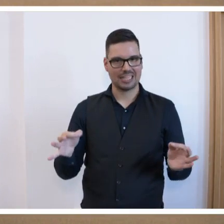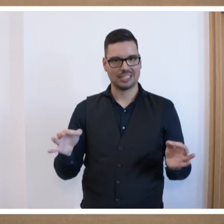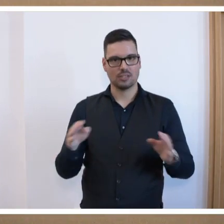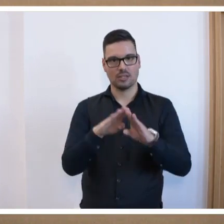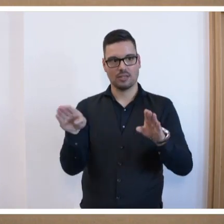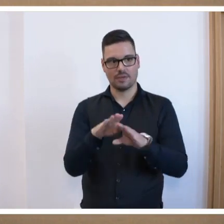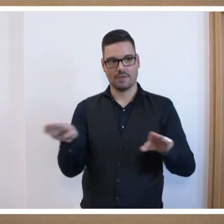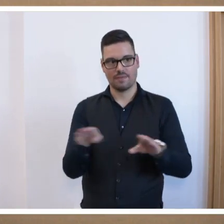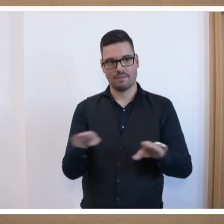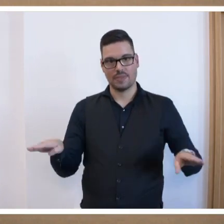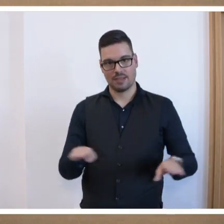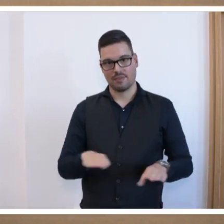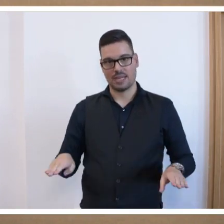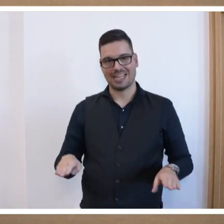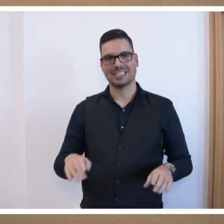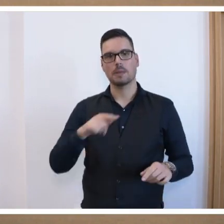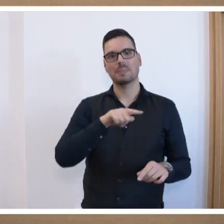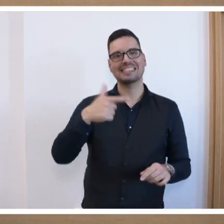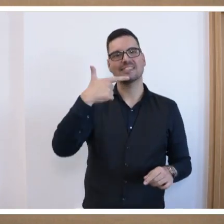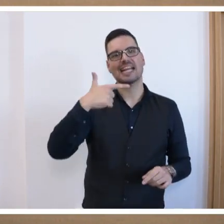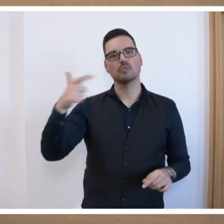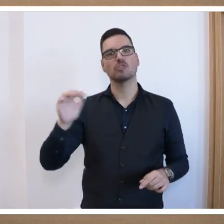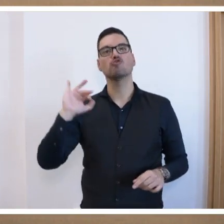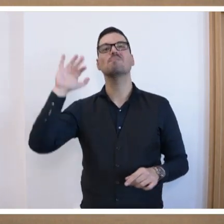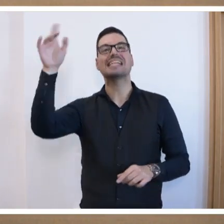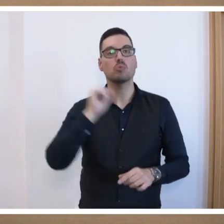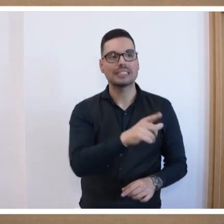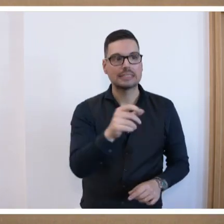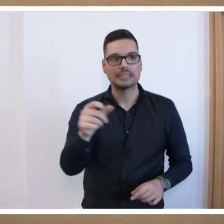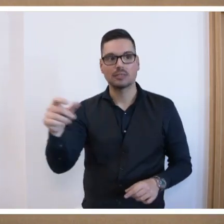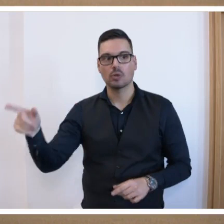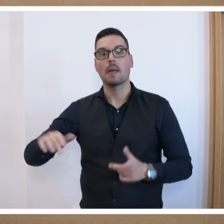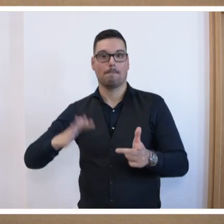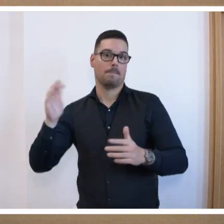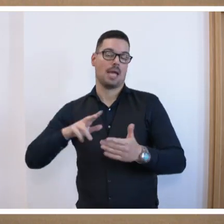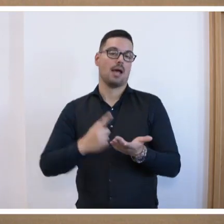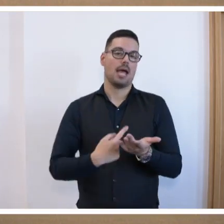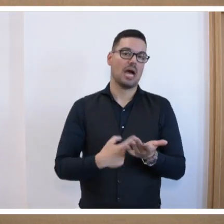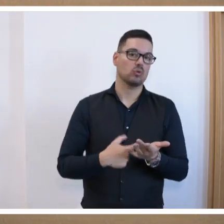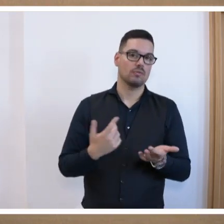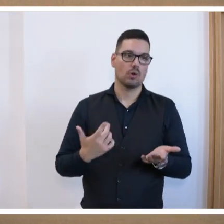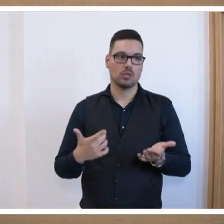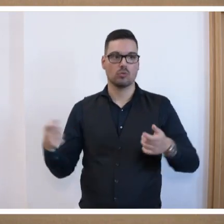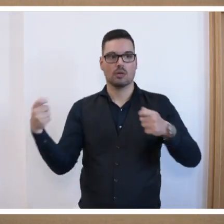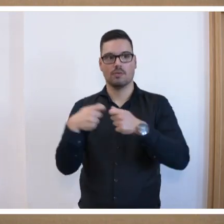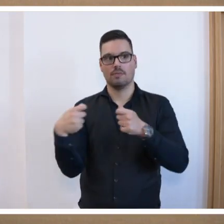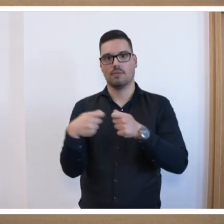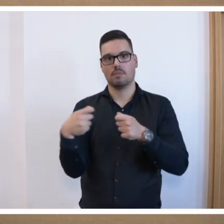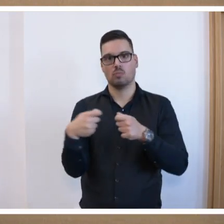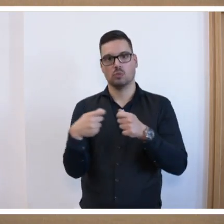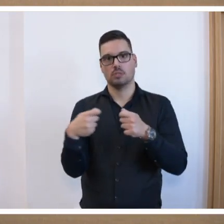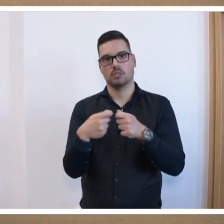zu 22 Millionen Sendungen, bedeuten natürlich auch immer größere logistische Herausforderungen, verbunden mit